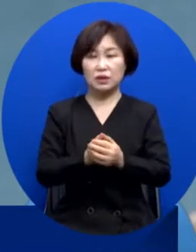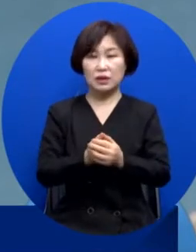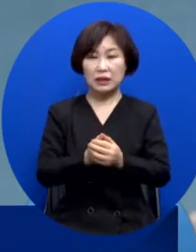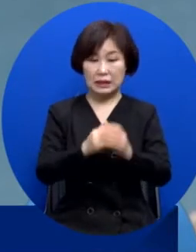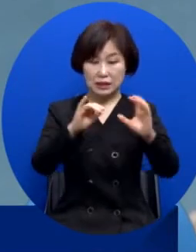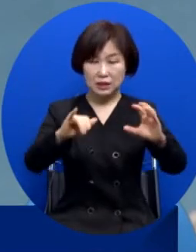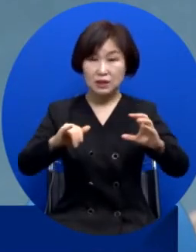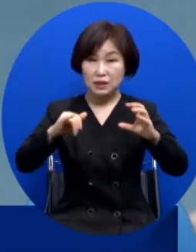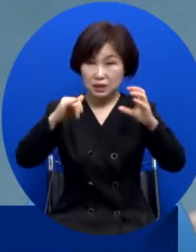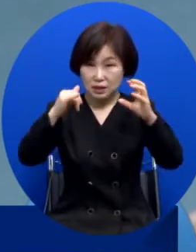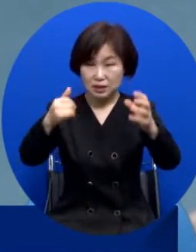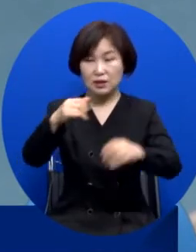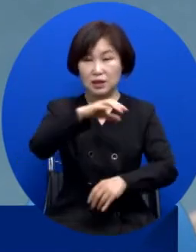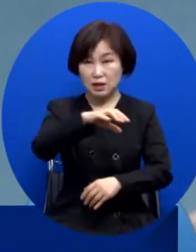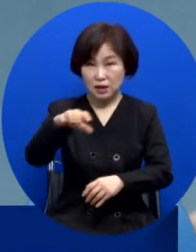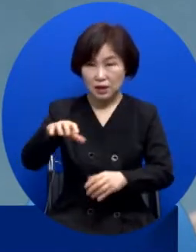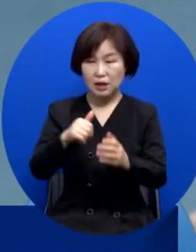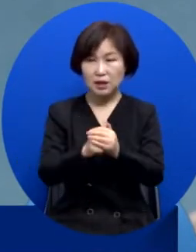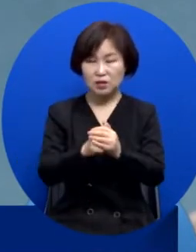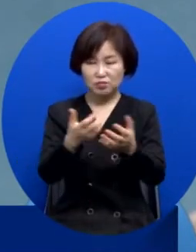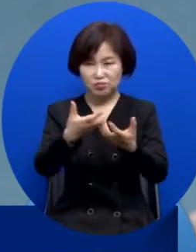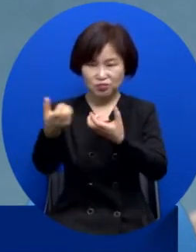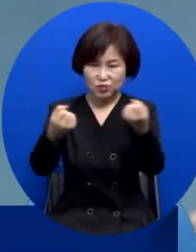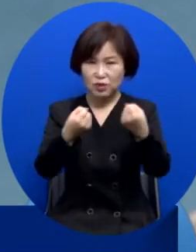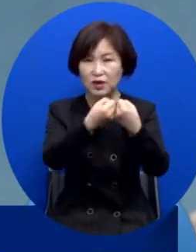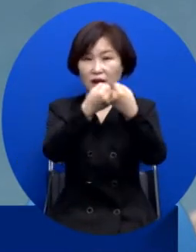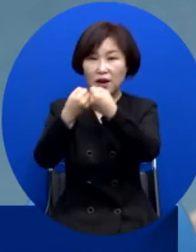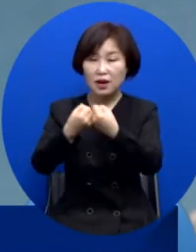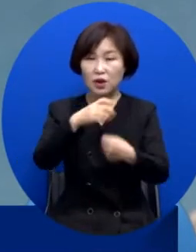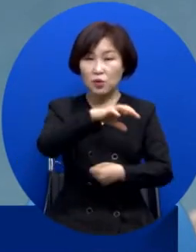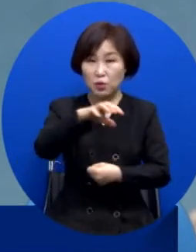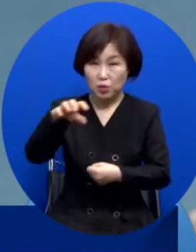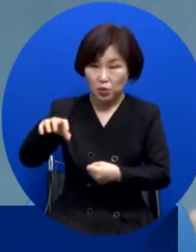이 세상에 분열과 다툼이 있는 곳에